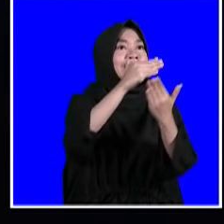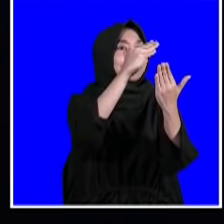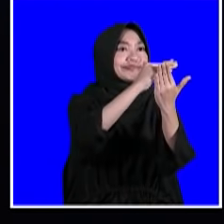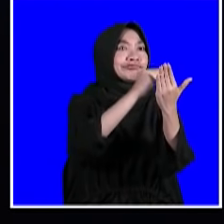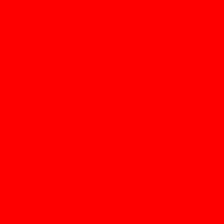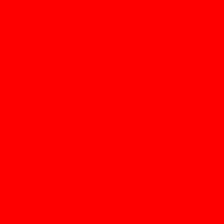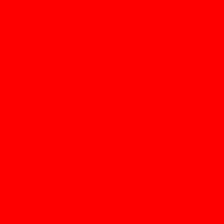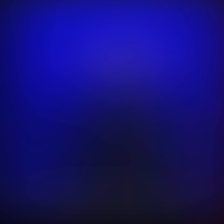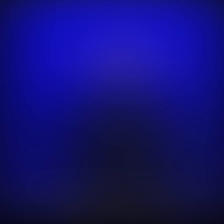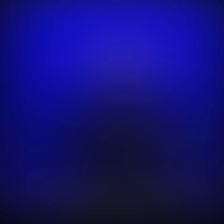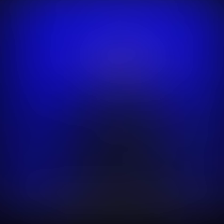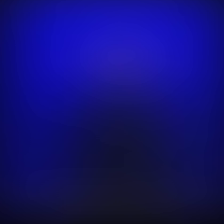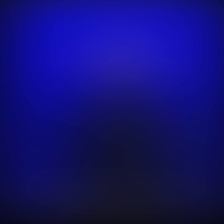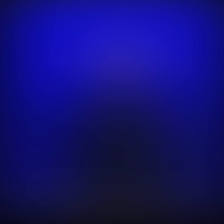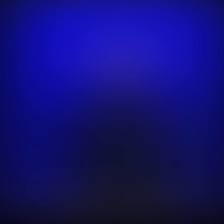belanjanya.